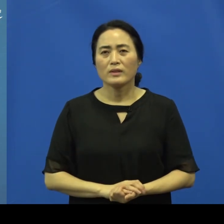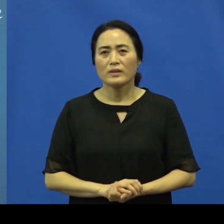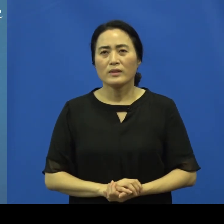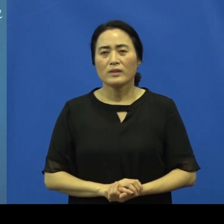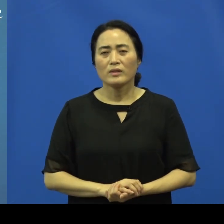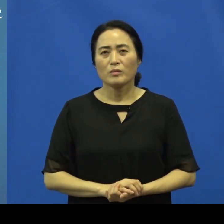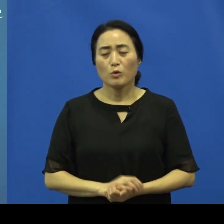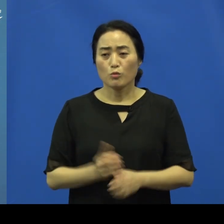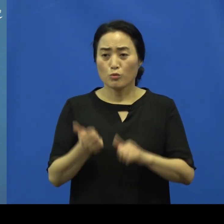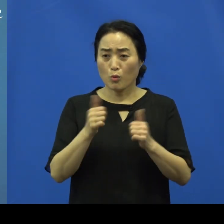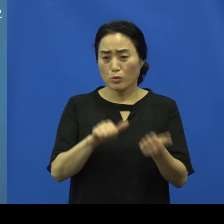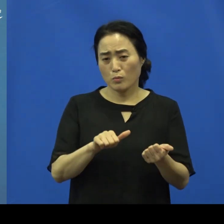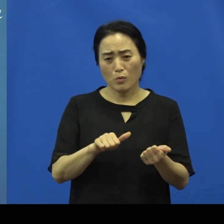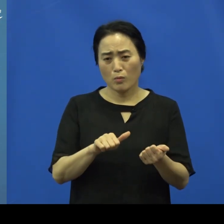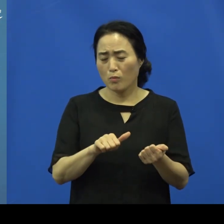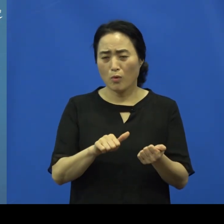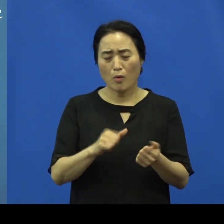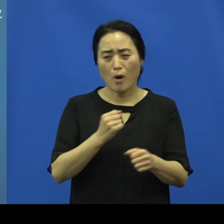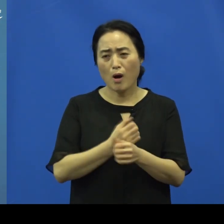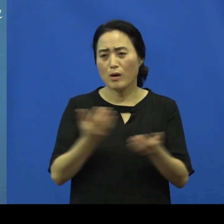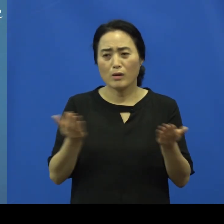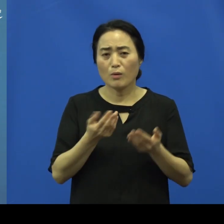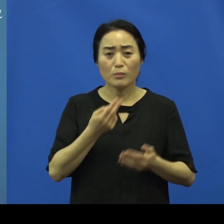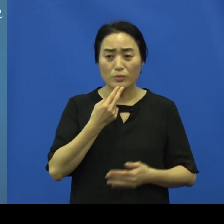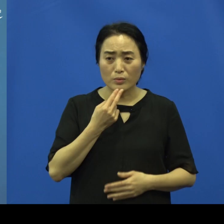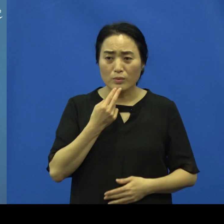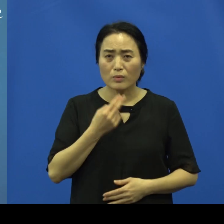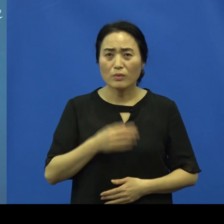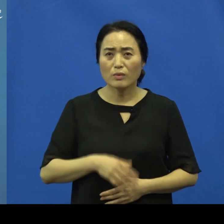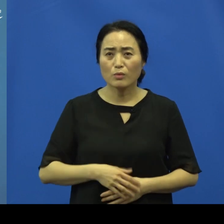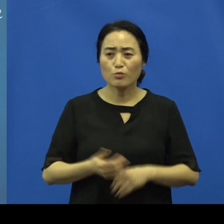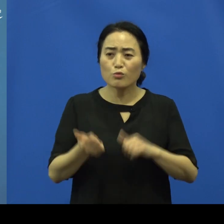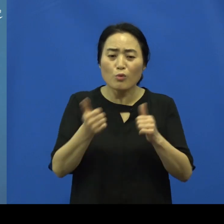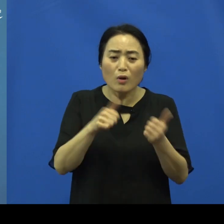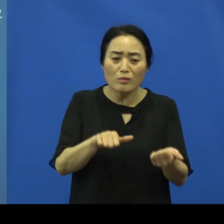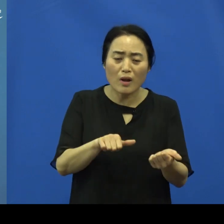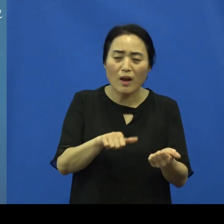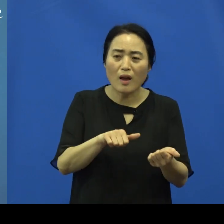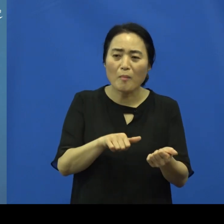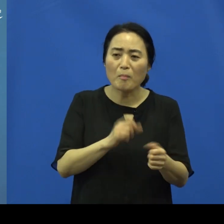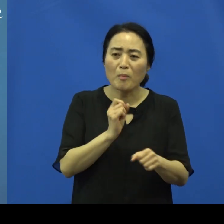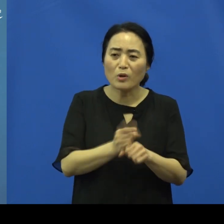끝이잖아요. 할 일이 없어요. 여러분, 죽었는데.